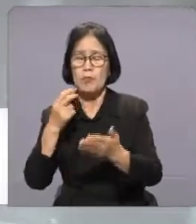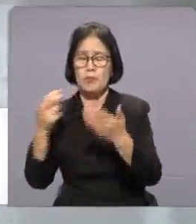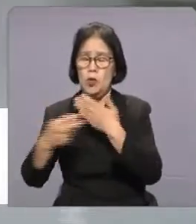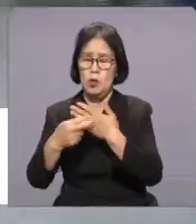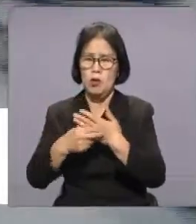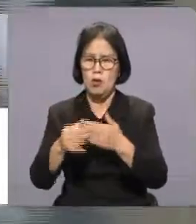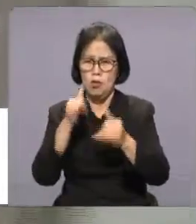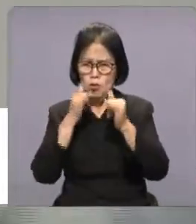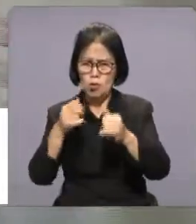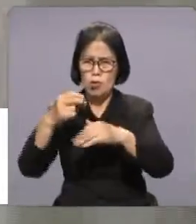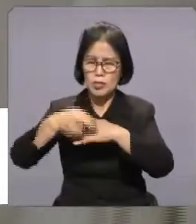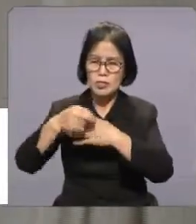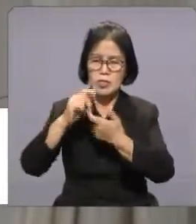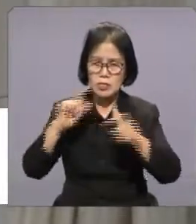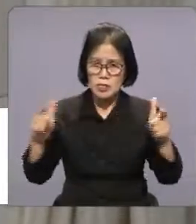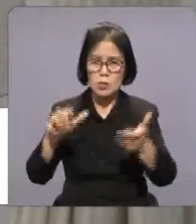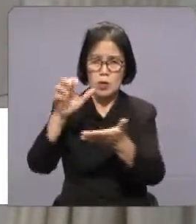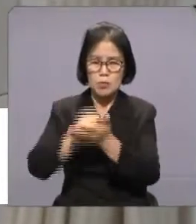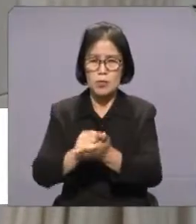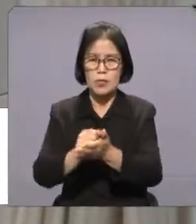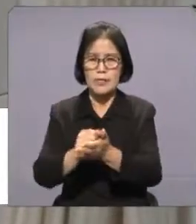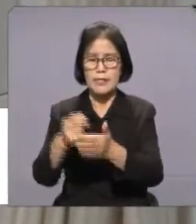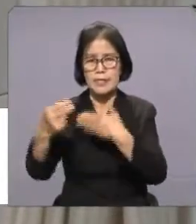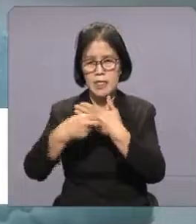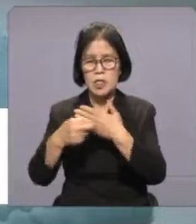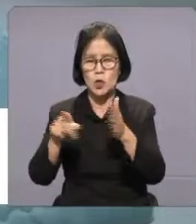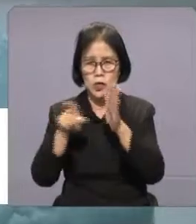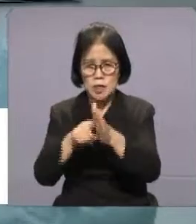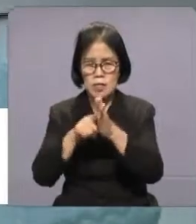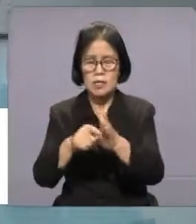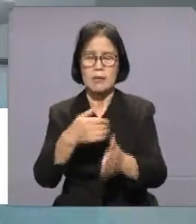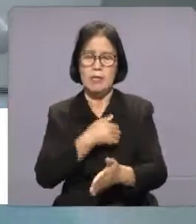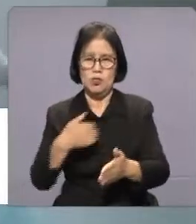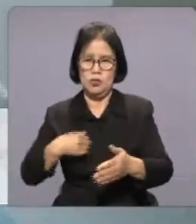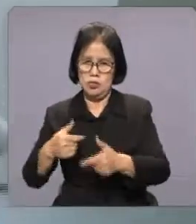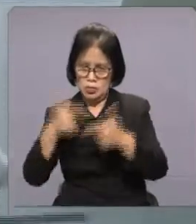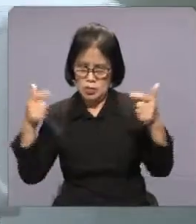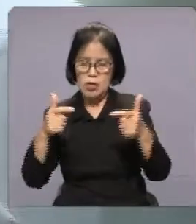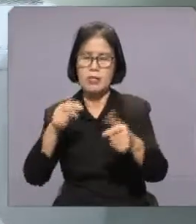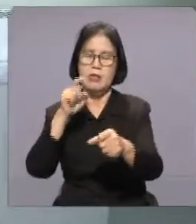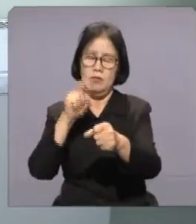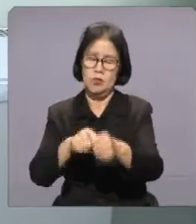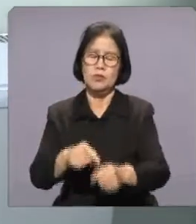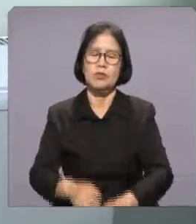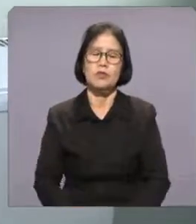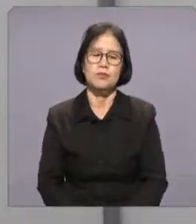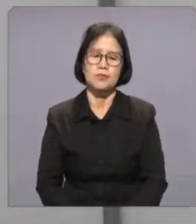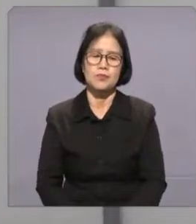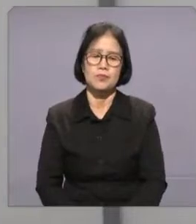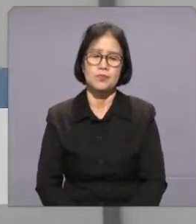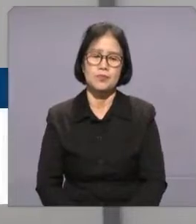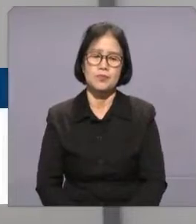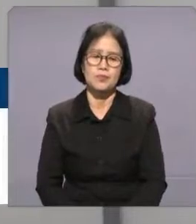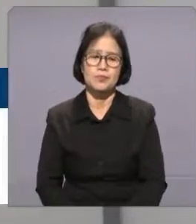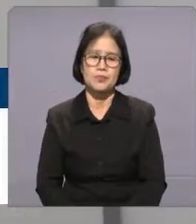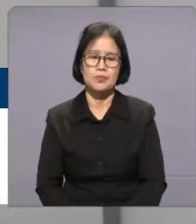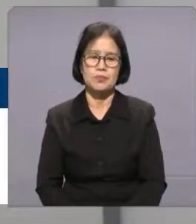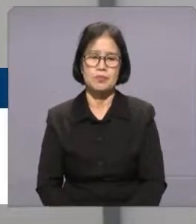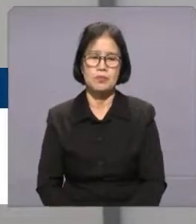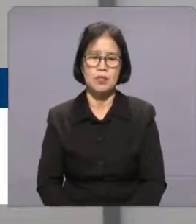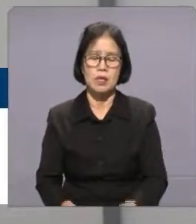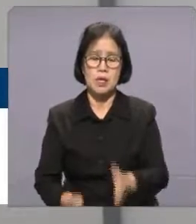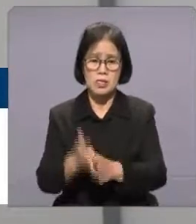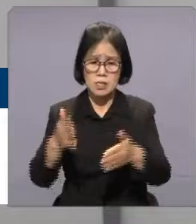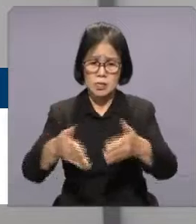우수한 의료인력 확보 등을 통해 진료의 신뢰도와 만족도를 높여야 한다는 취지입니다 실무료는 외면을 받고 있는 분이 좀 있습니다